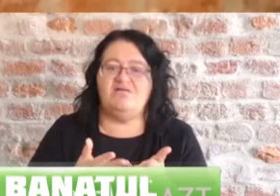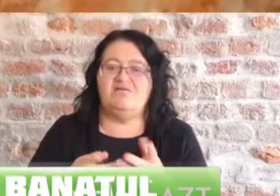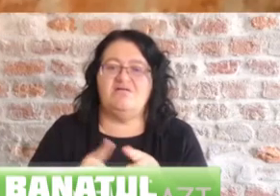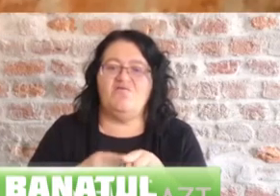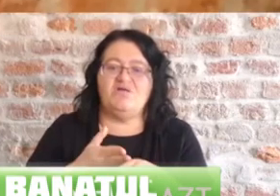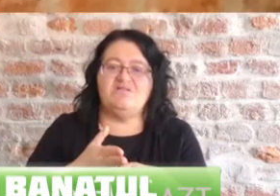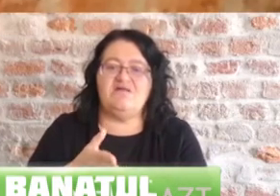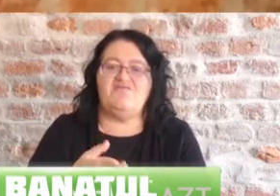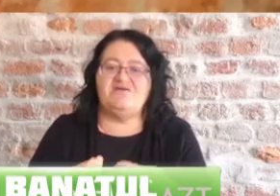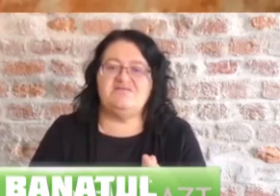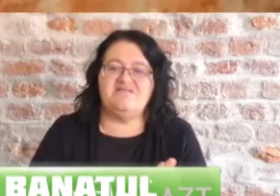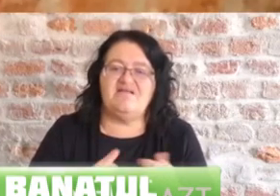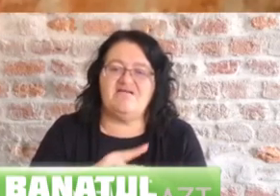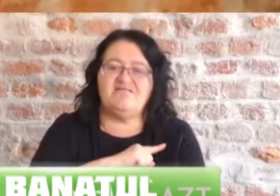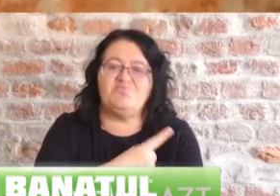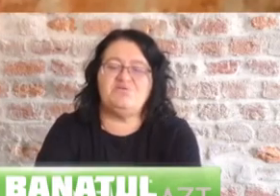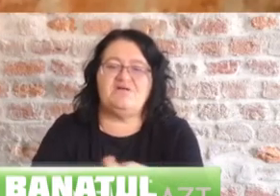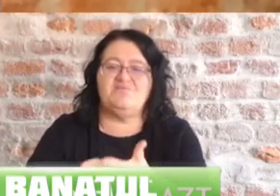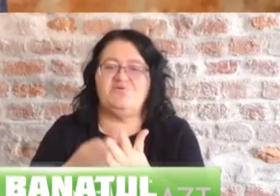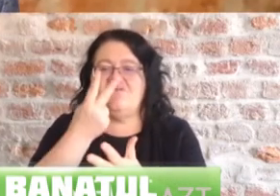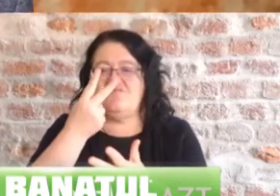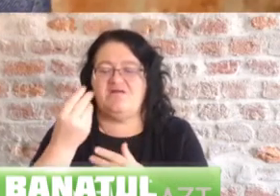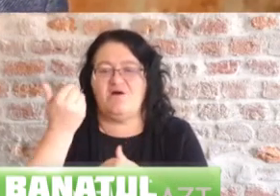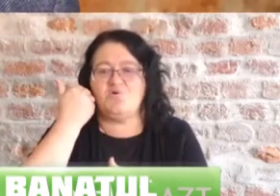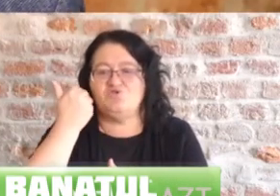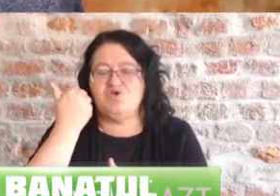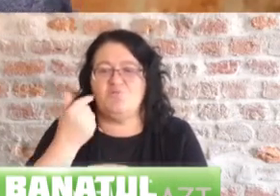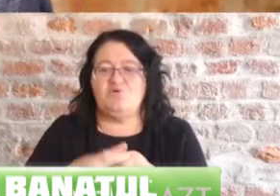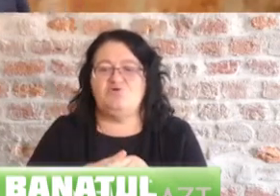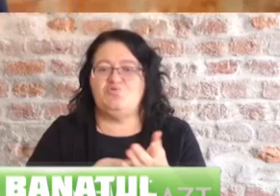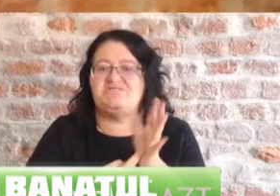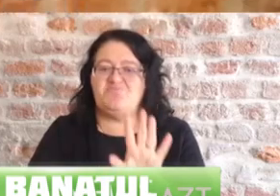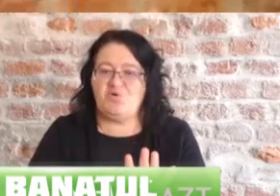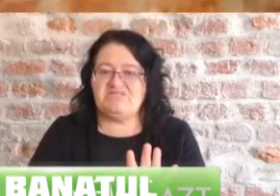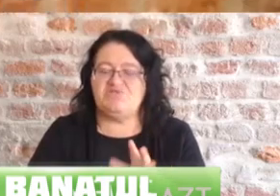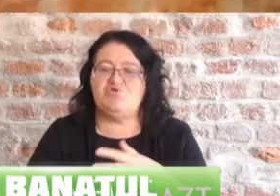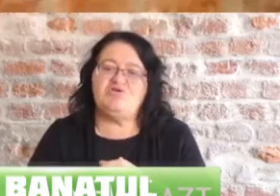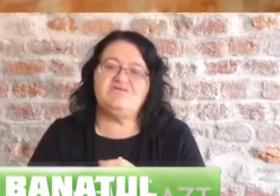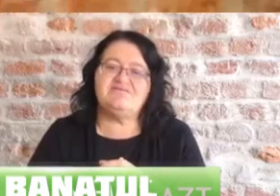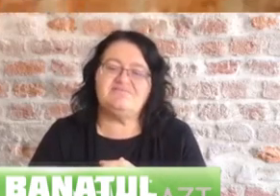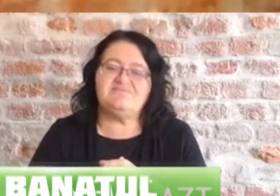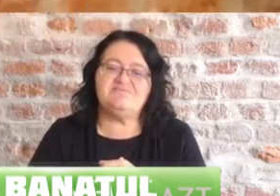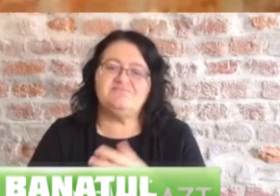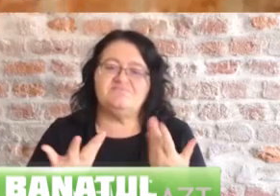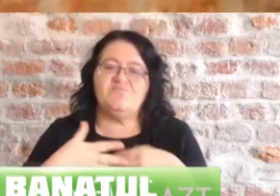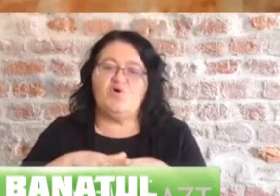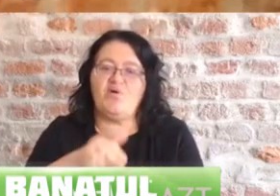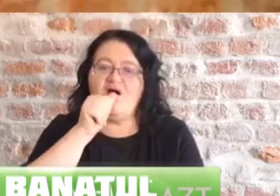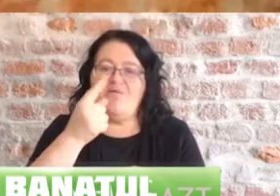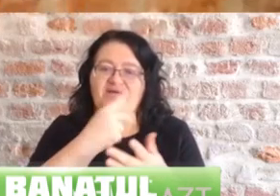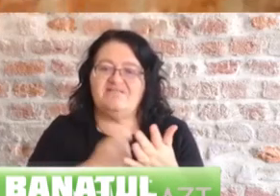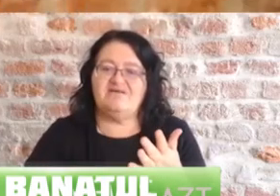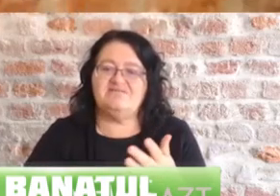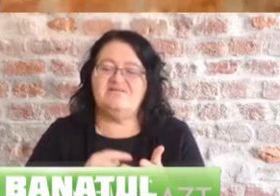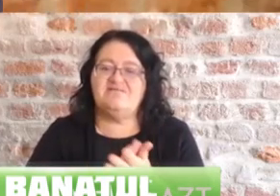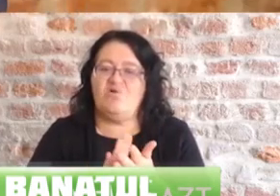de o intervenție delicată, dar puternică din punct de vedere al conceptului și al simbolisticii. Incorporarea apei în design